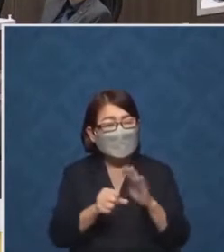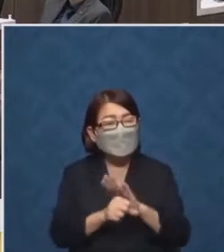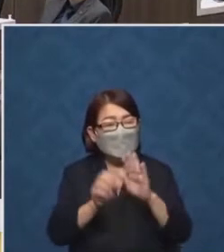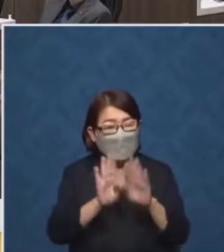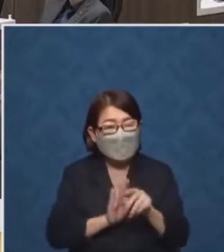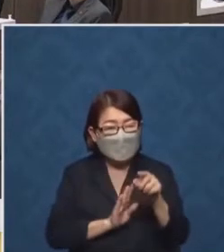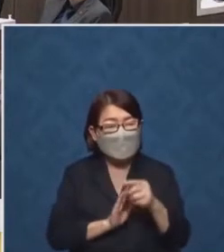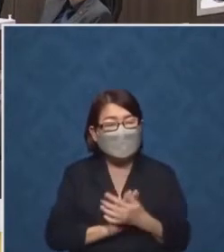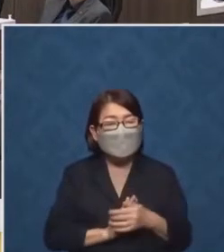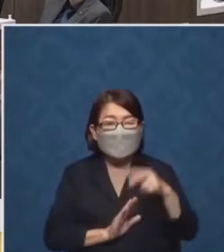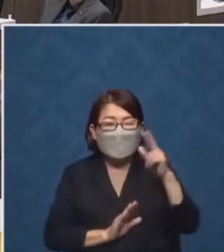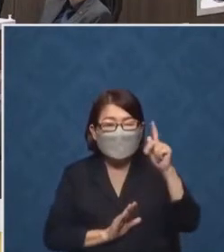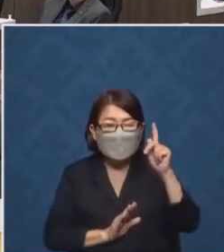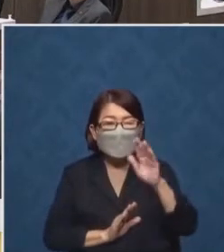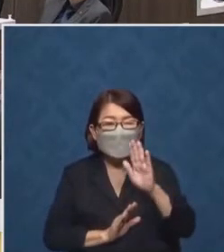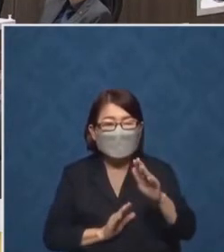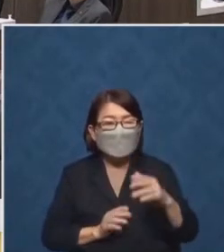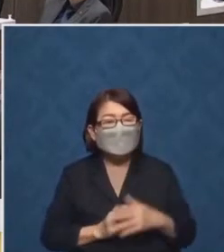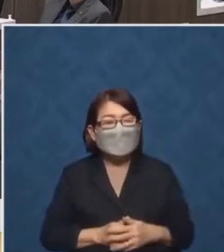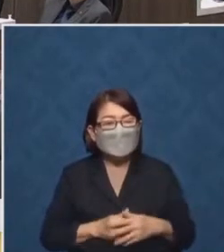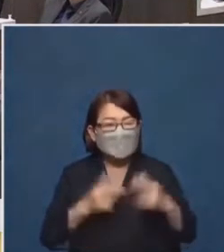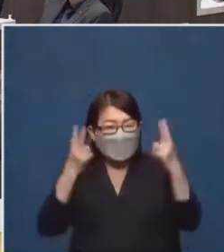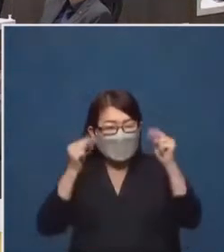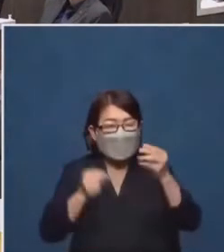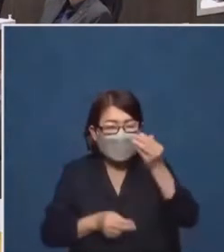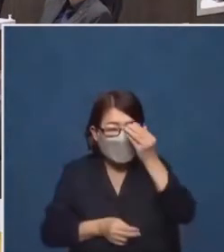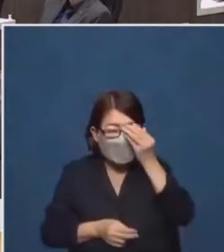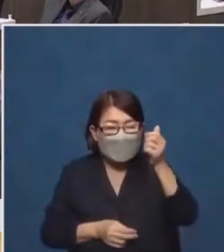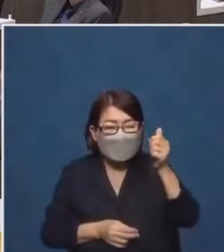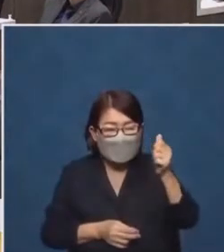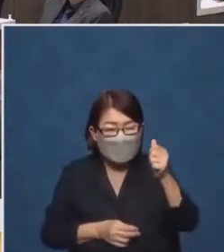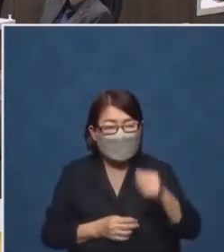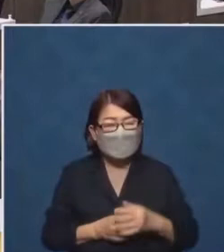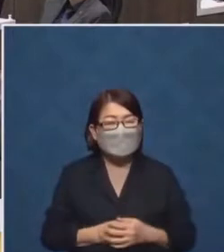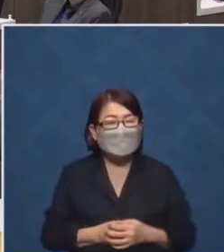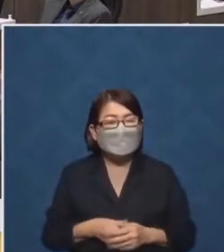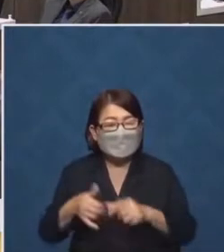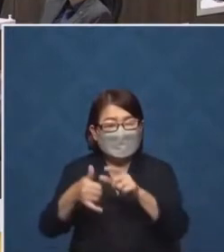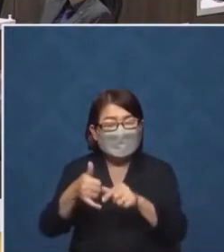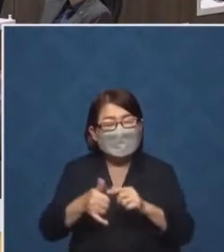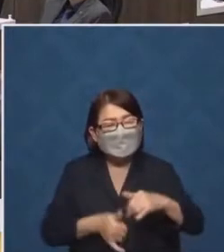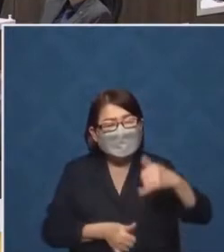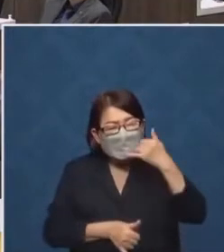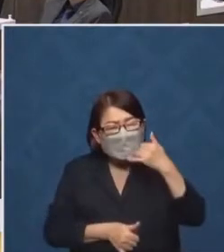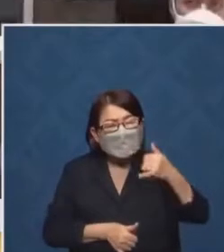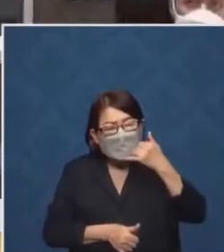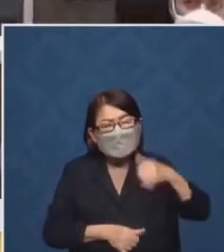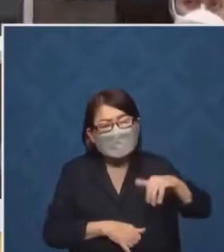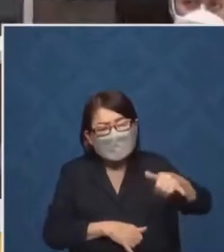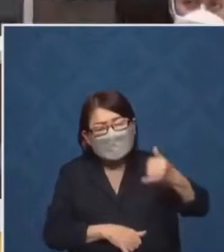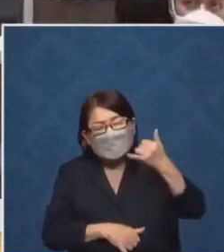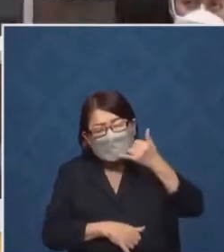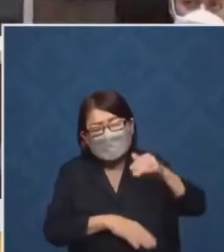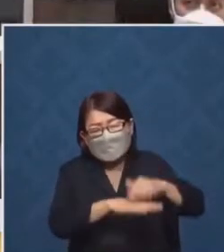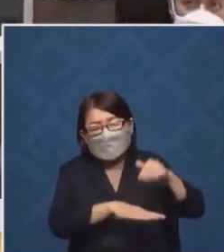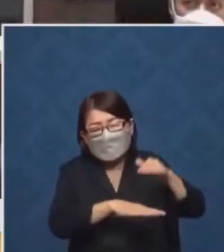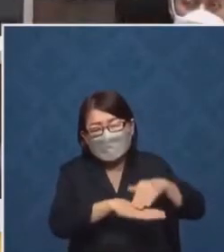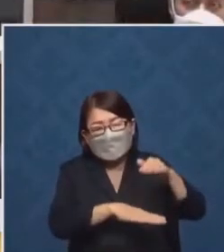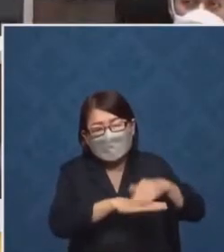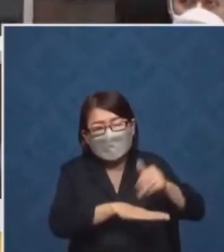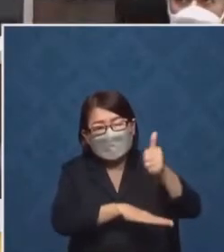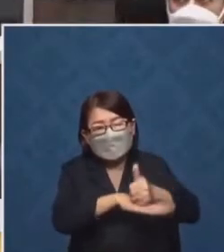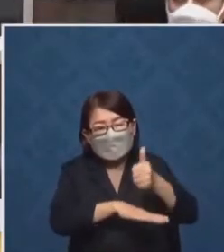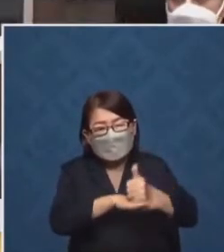อขาวของนายครวทณตรีอสราะเอลansityan Yahooโทรแมหา CEO ของ Pfizer